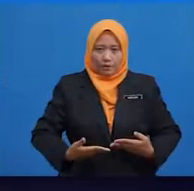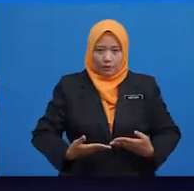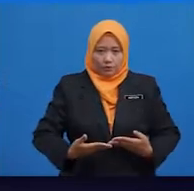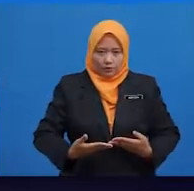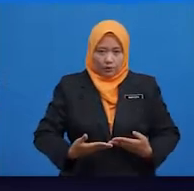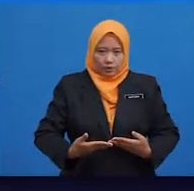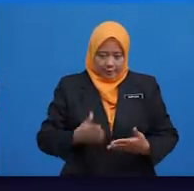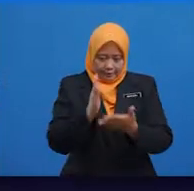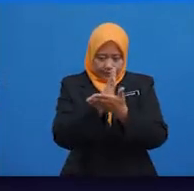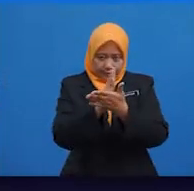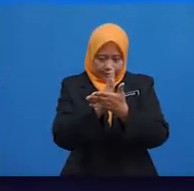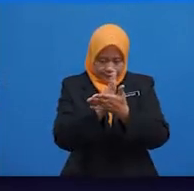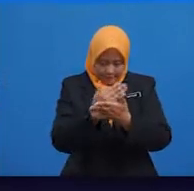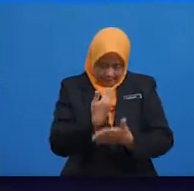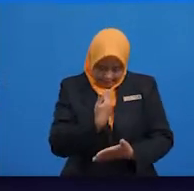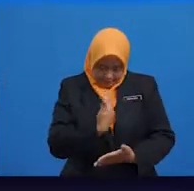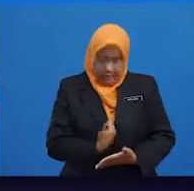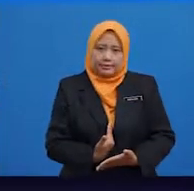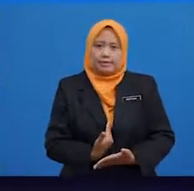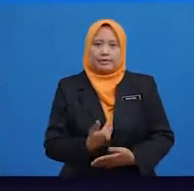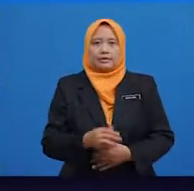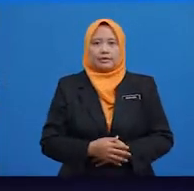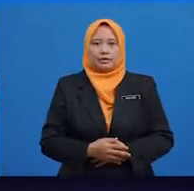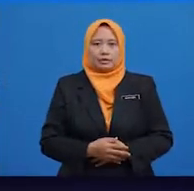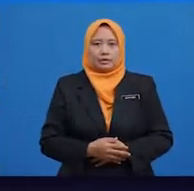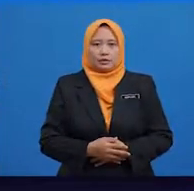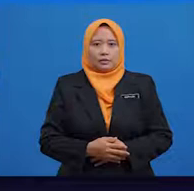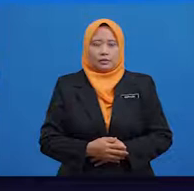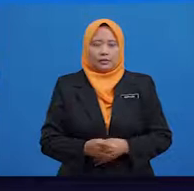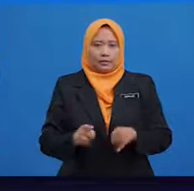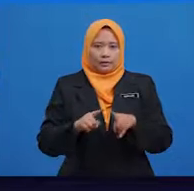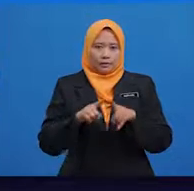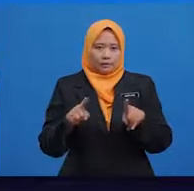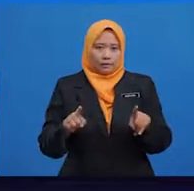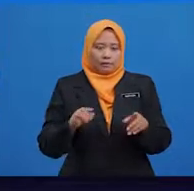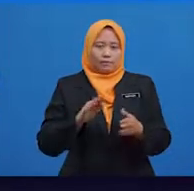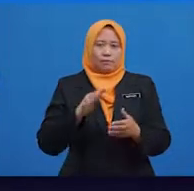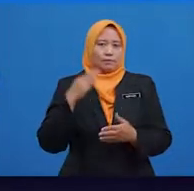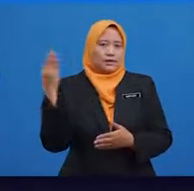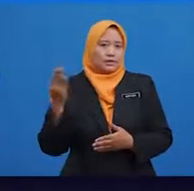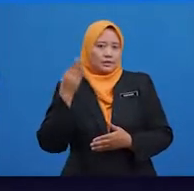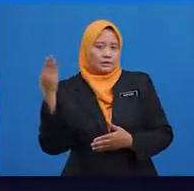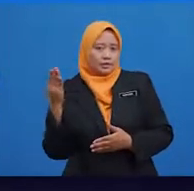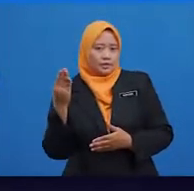tengah-tengah. Namun, sebahagian besarnya berada ke sebelah kiri.